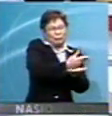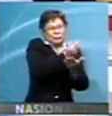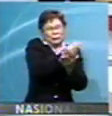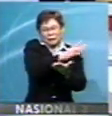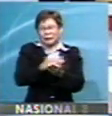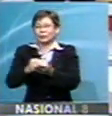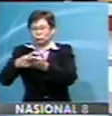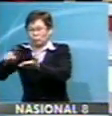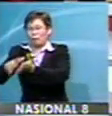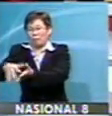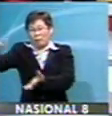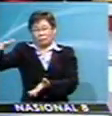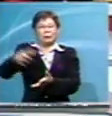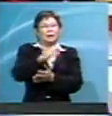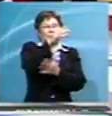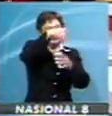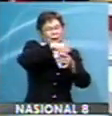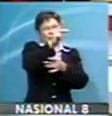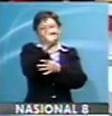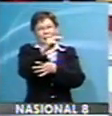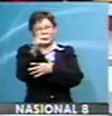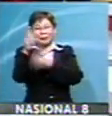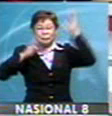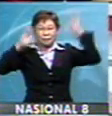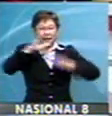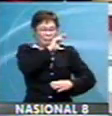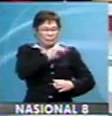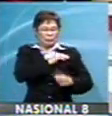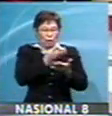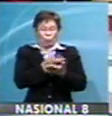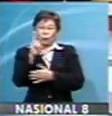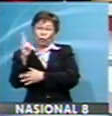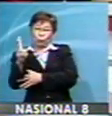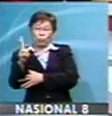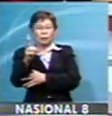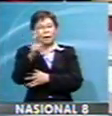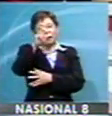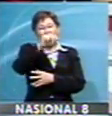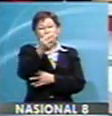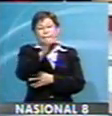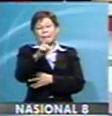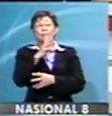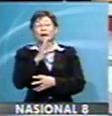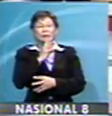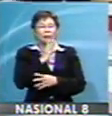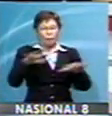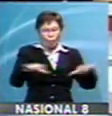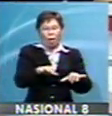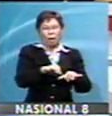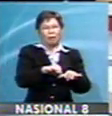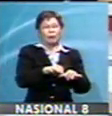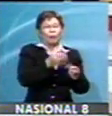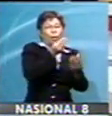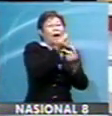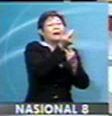keluaran dalam negara kasar KNK tahun ini menteri kewangan du Datuk Seri Ahmad Husni hanazlah berkata ia berikutan pelaksanaan pengapungan